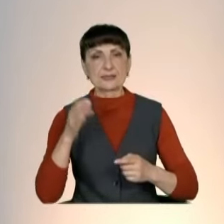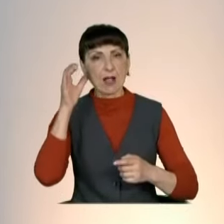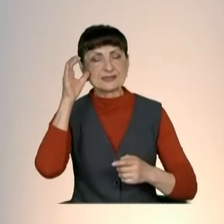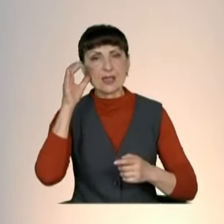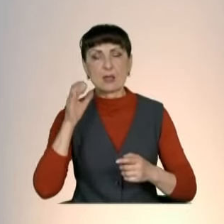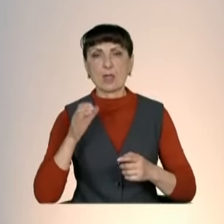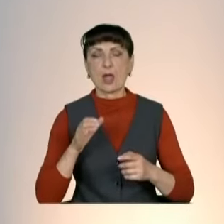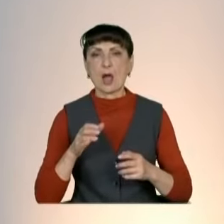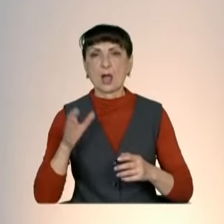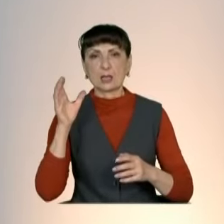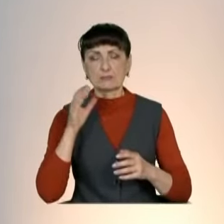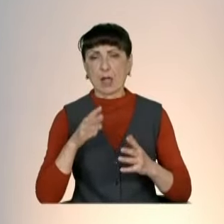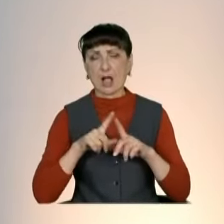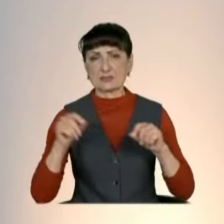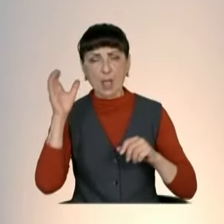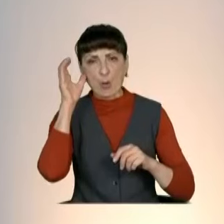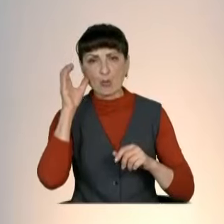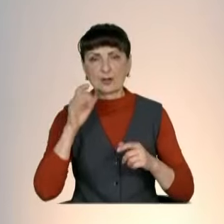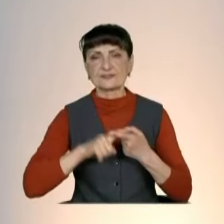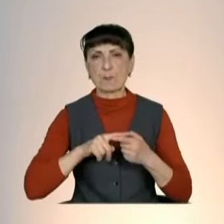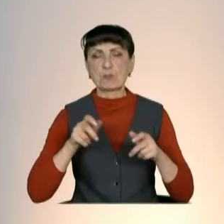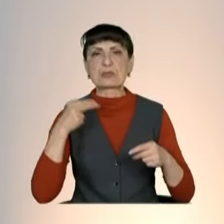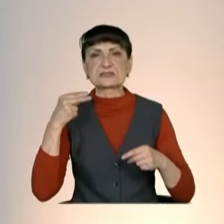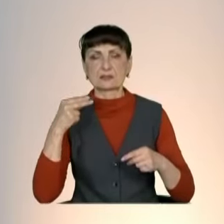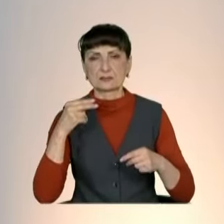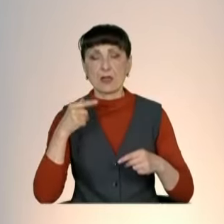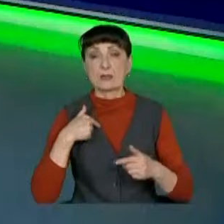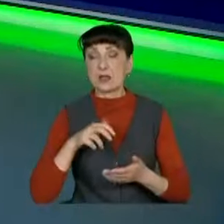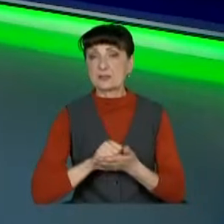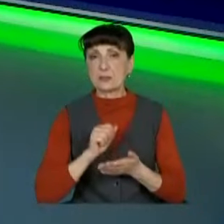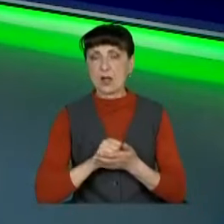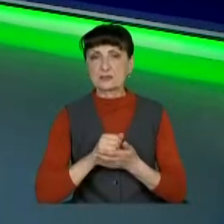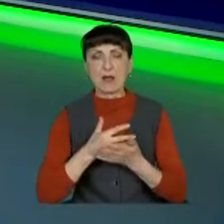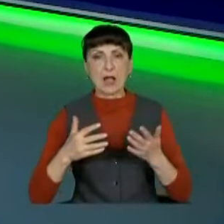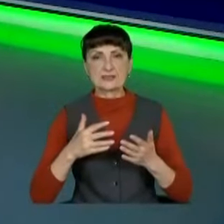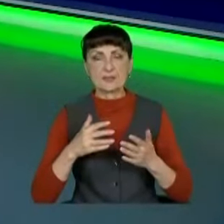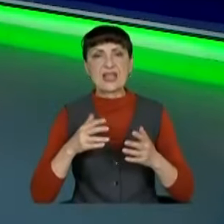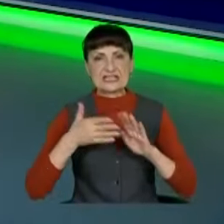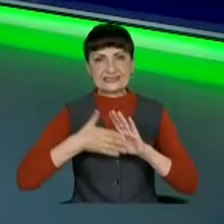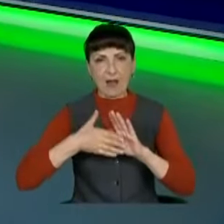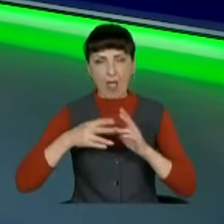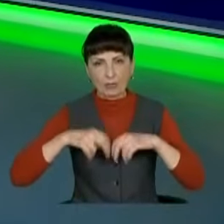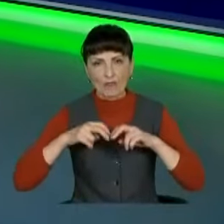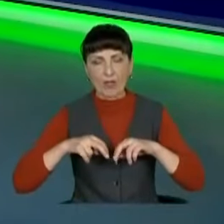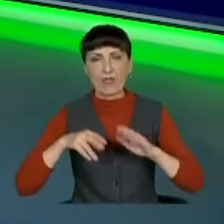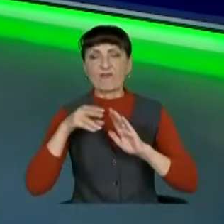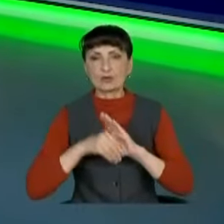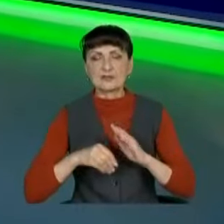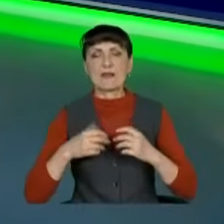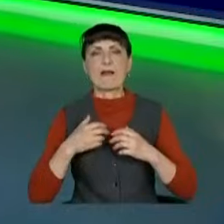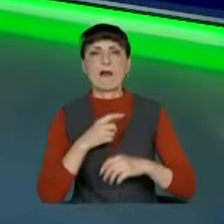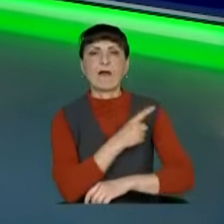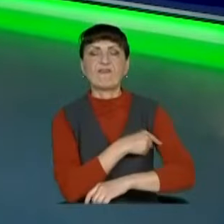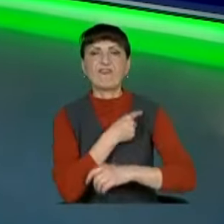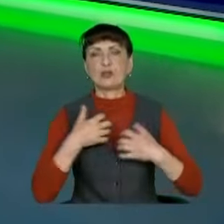при президенте Республики Казахстан последний год я занимался экспертными форсайтными исследованиями именно в отрасли ветеринария, то